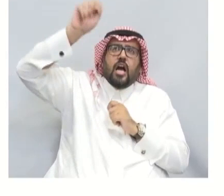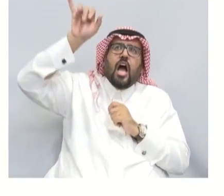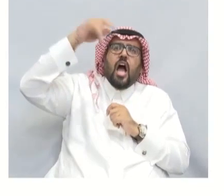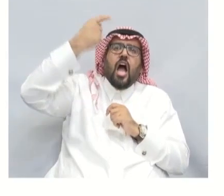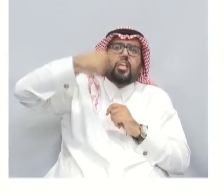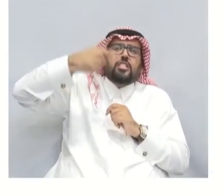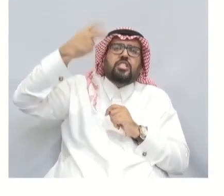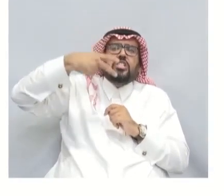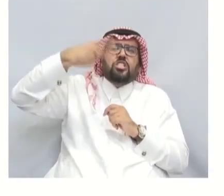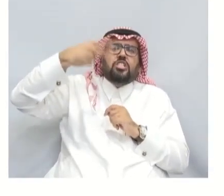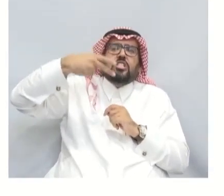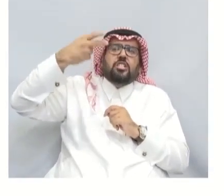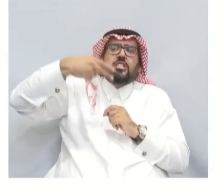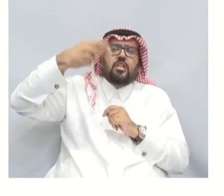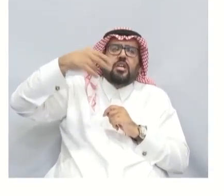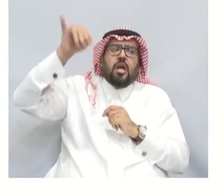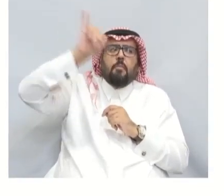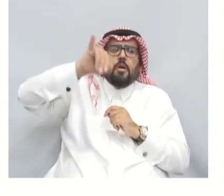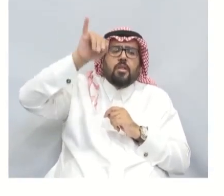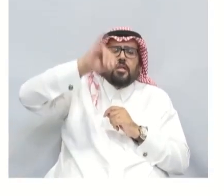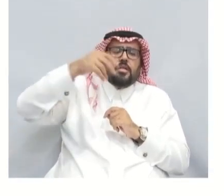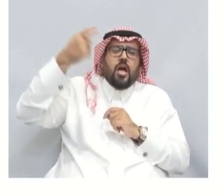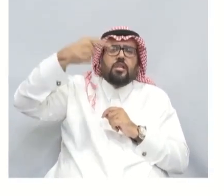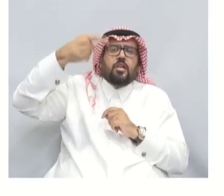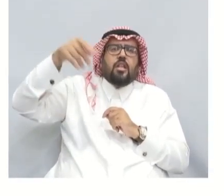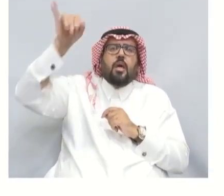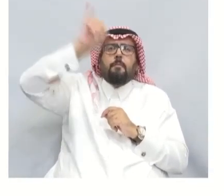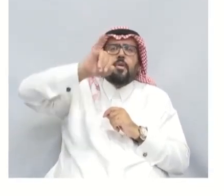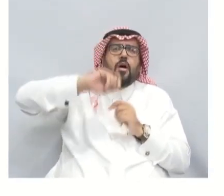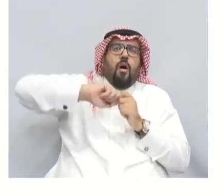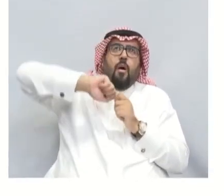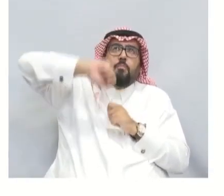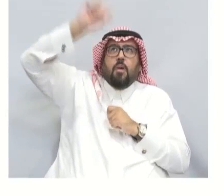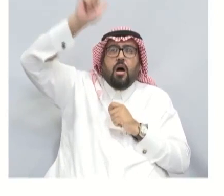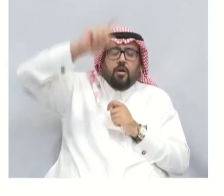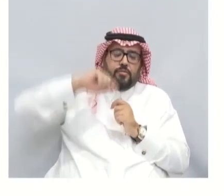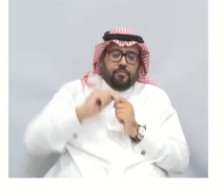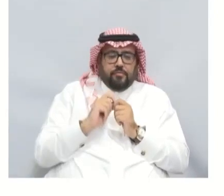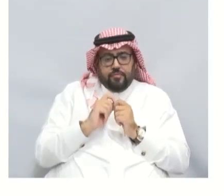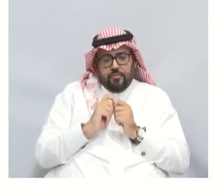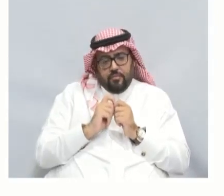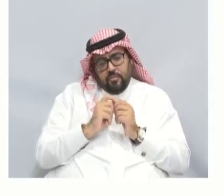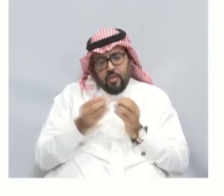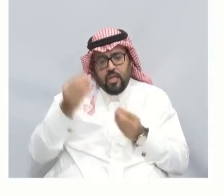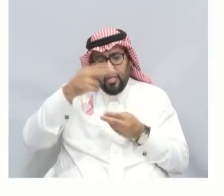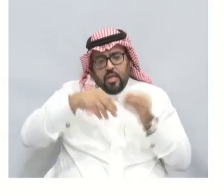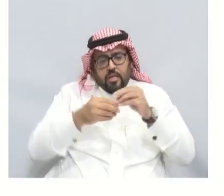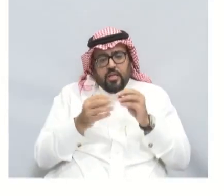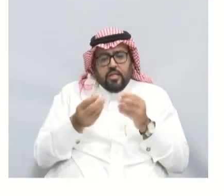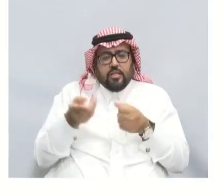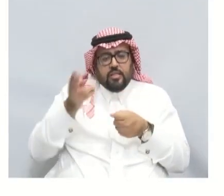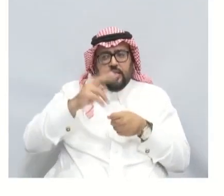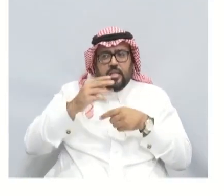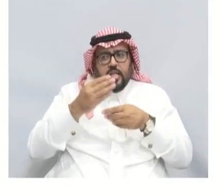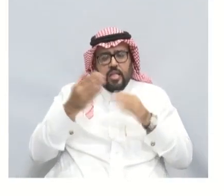أو عشرات الأمتار خارج ماذا؟ خارج هذا البركان. تتركب من